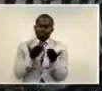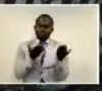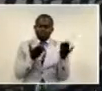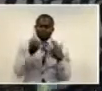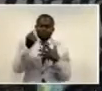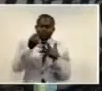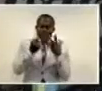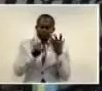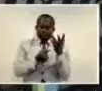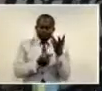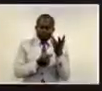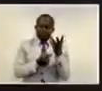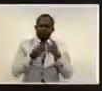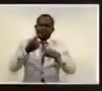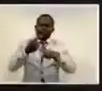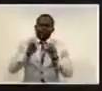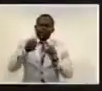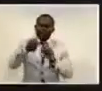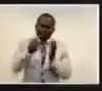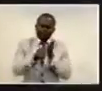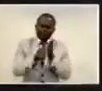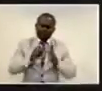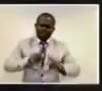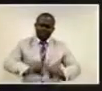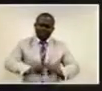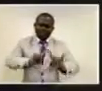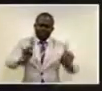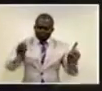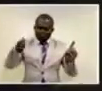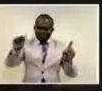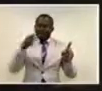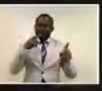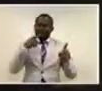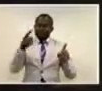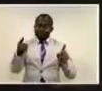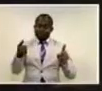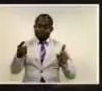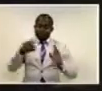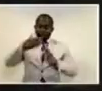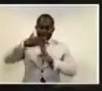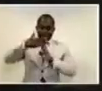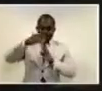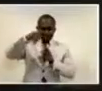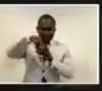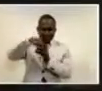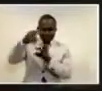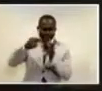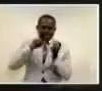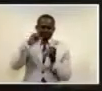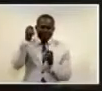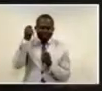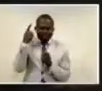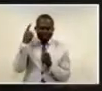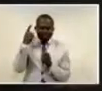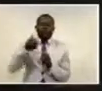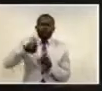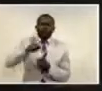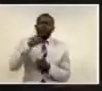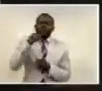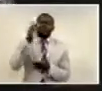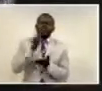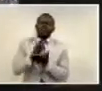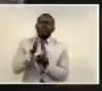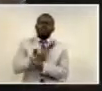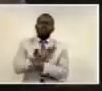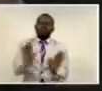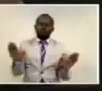ibyo ariko icyo kibazo gitandukanye n'ibyo avuga n'ubwo ngo hagati aho hari ibintu waravuga ko yahagaritswe